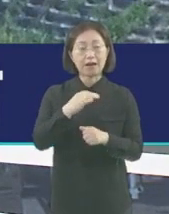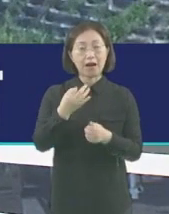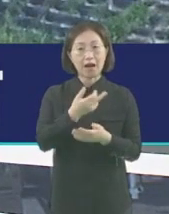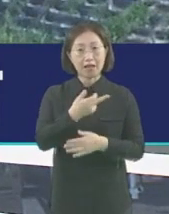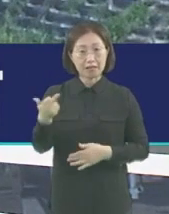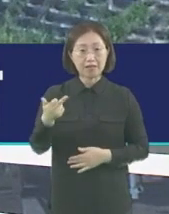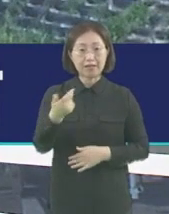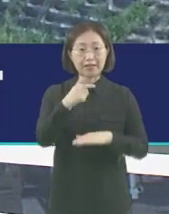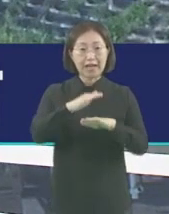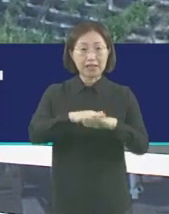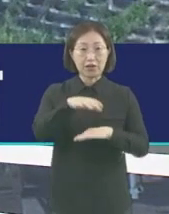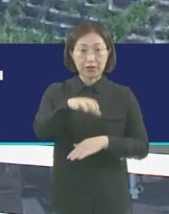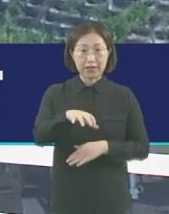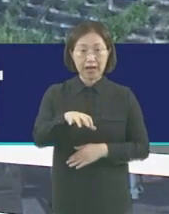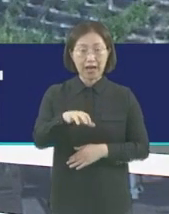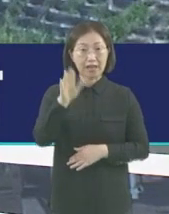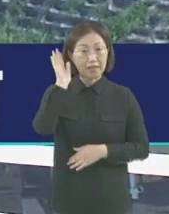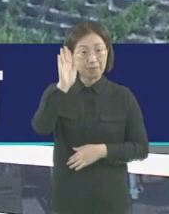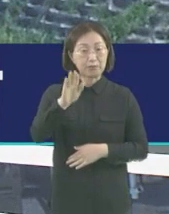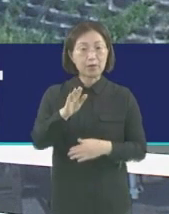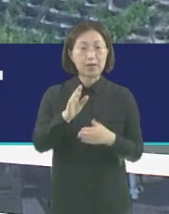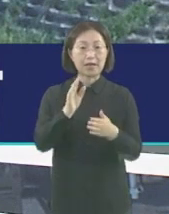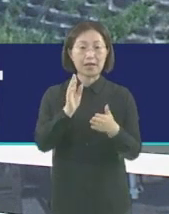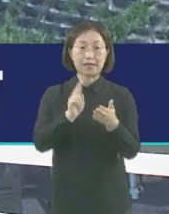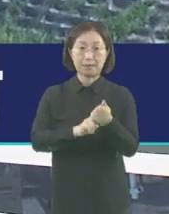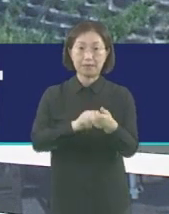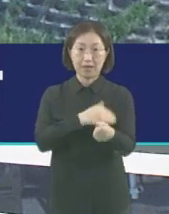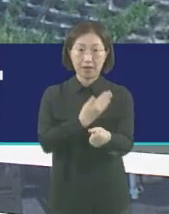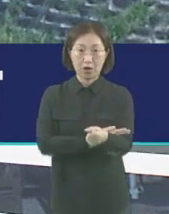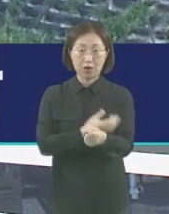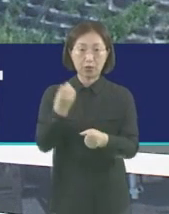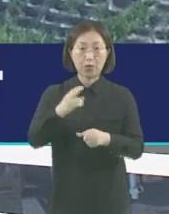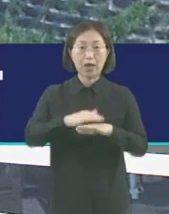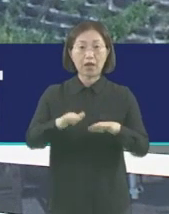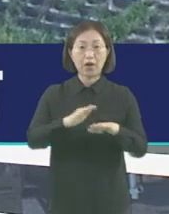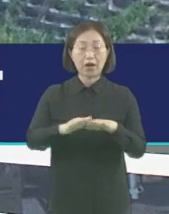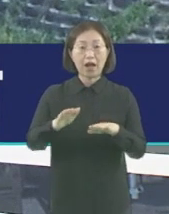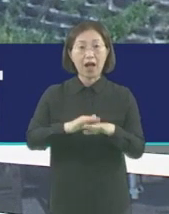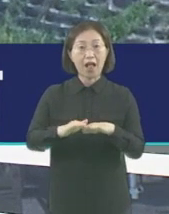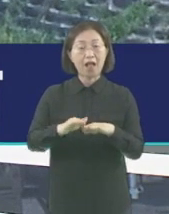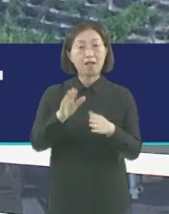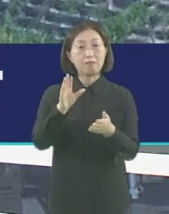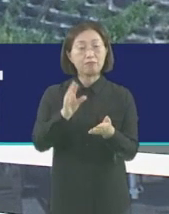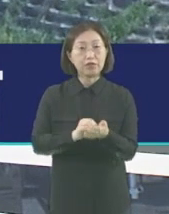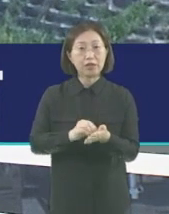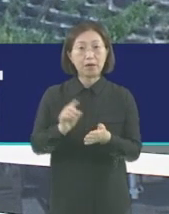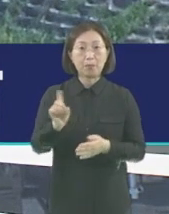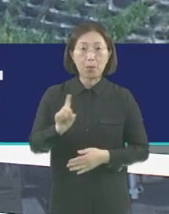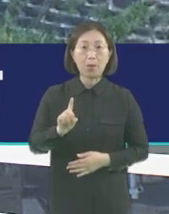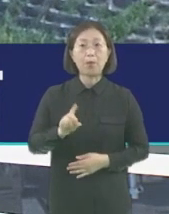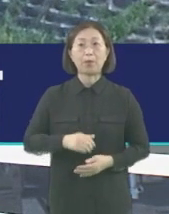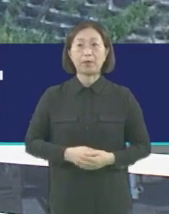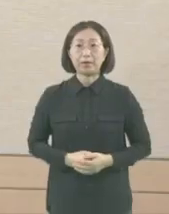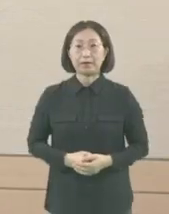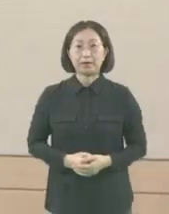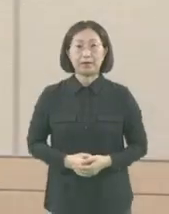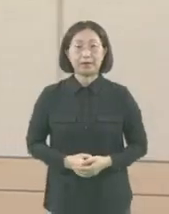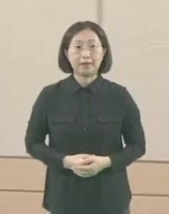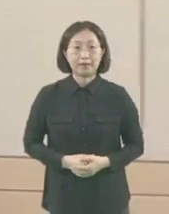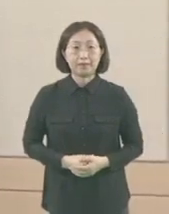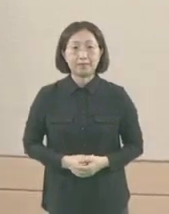기지를 꿈꾸는 대전의 잠재력과 함께 풀어야 할 과제는 없는지 양정진 기자가 짚어봤습니다.